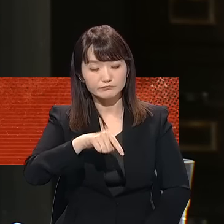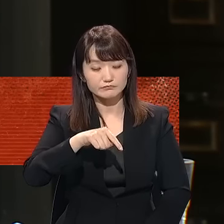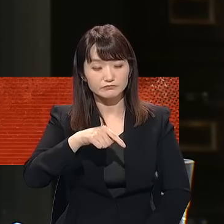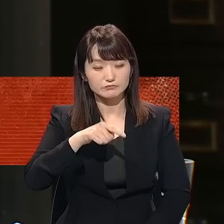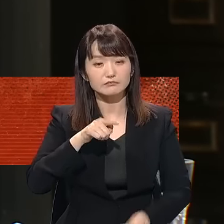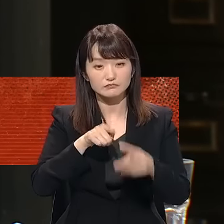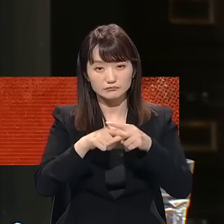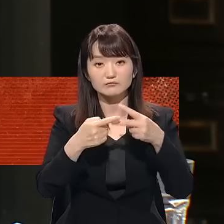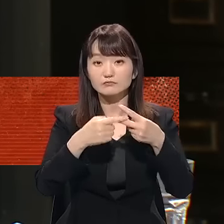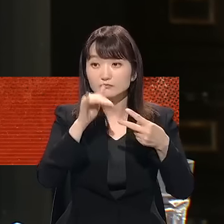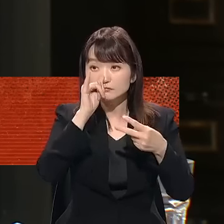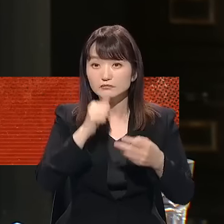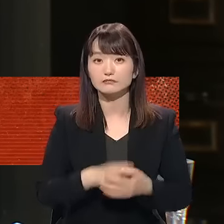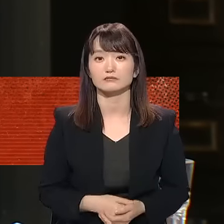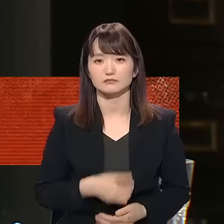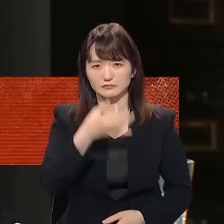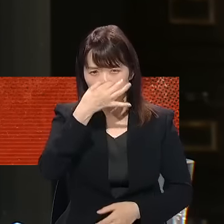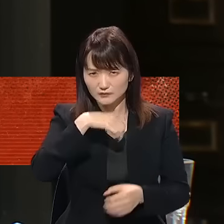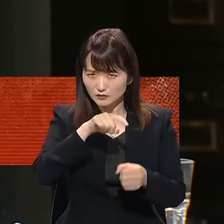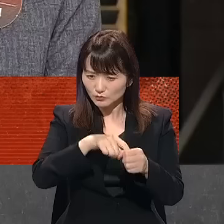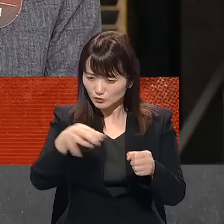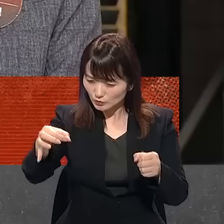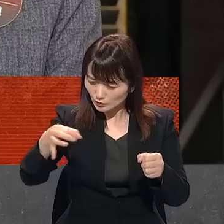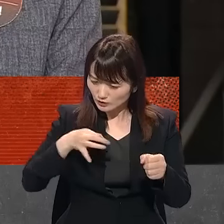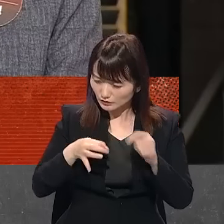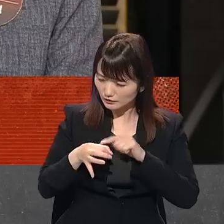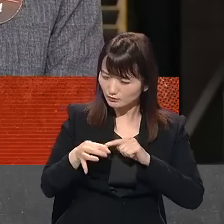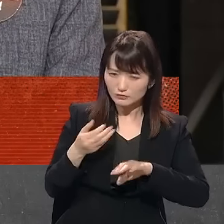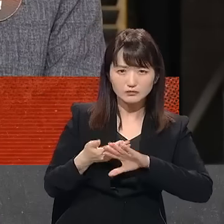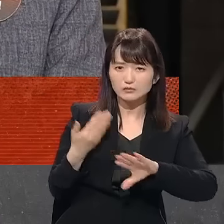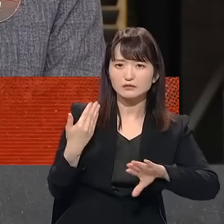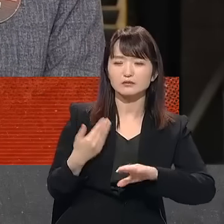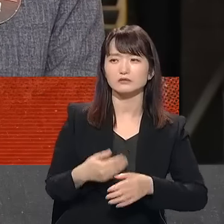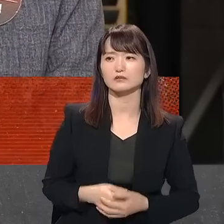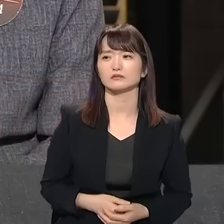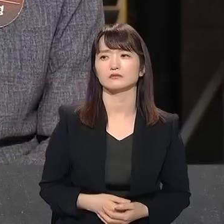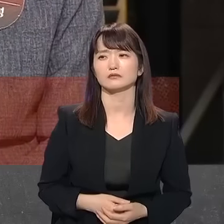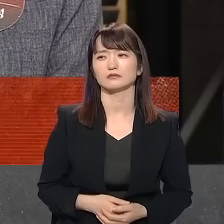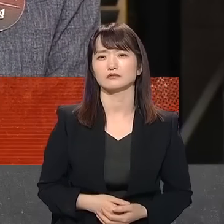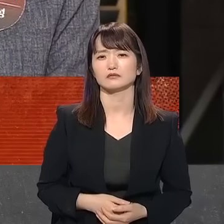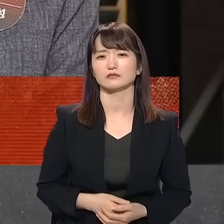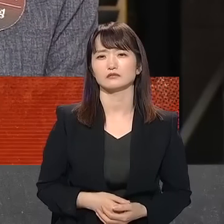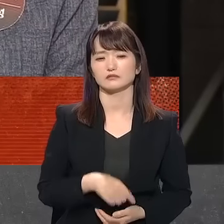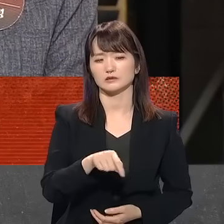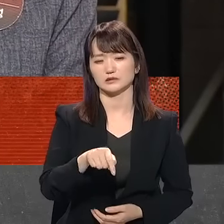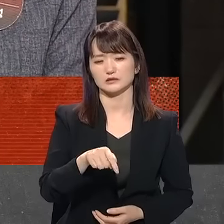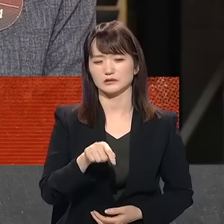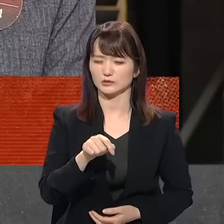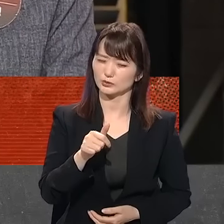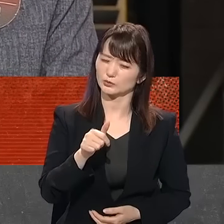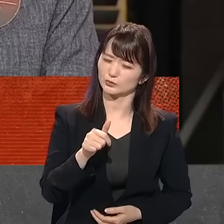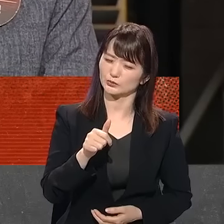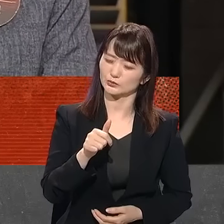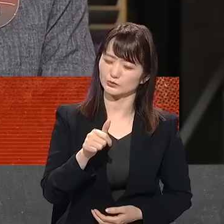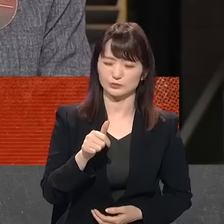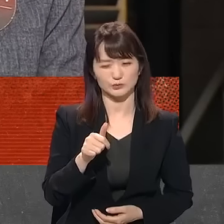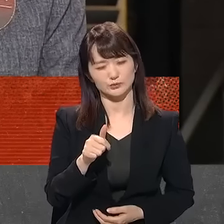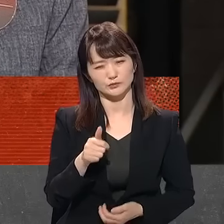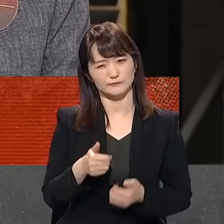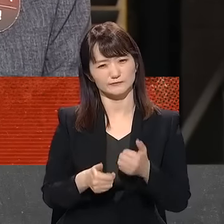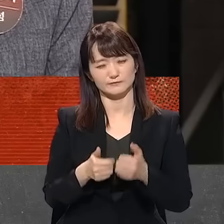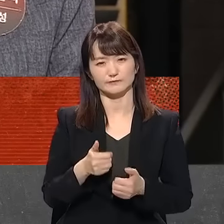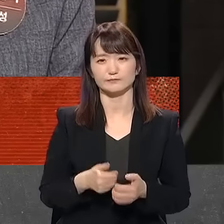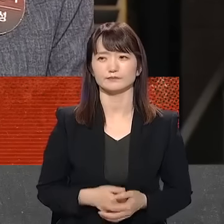싶지만 이걸 영리 활동으로 했다 이러면 또 얘기가 달라지잖아요 그게 이제 상당히 좀 걸리는 부분이죠 이게 그